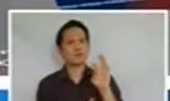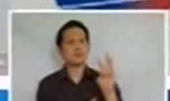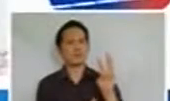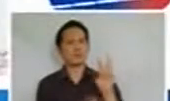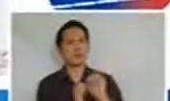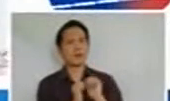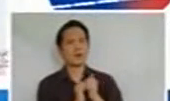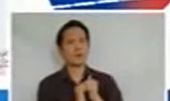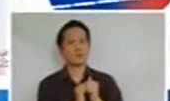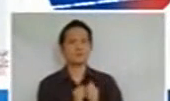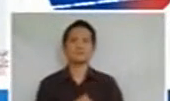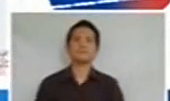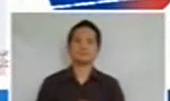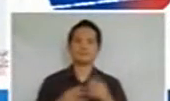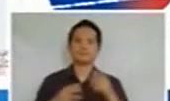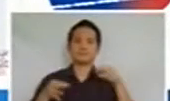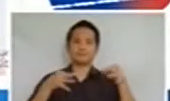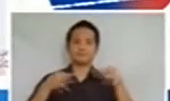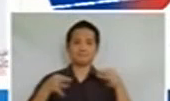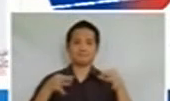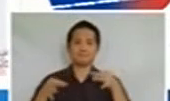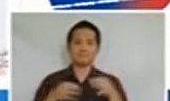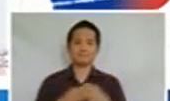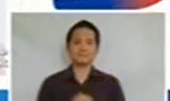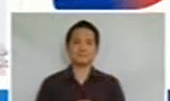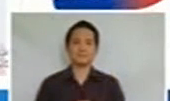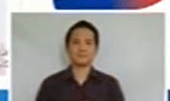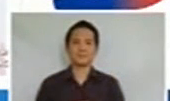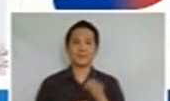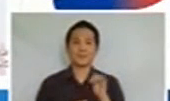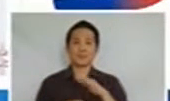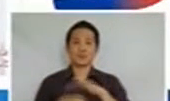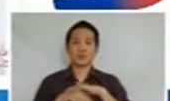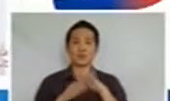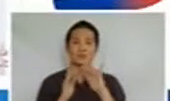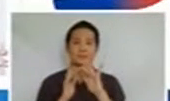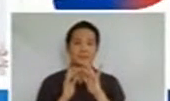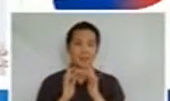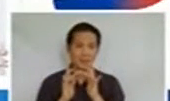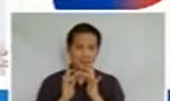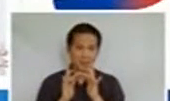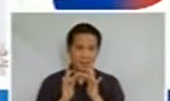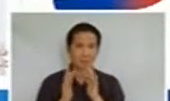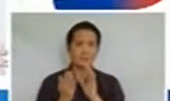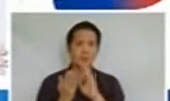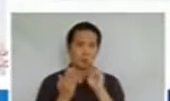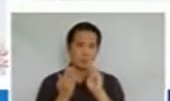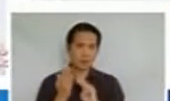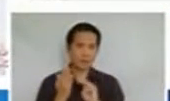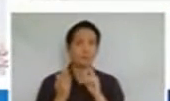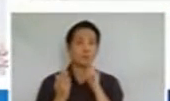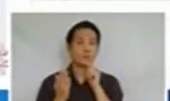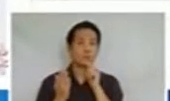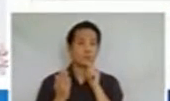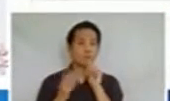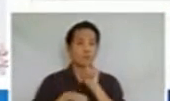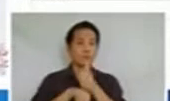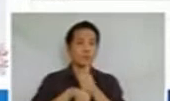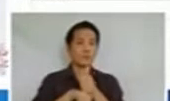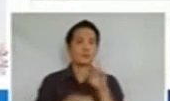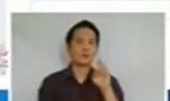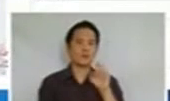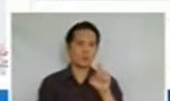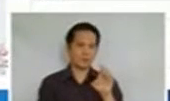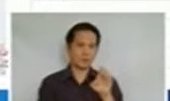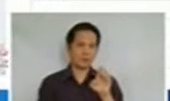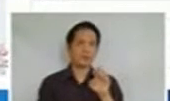po matugunan natin yung pangangailangan sa mga madalang impormasyon tungkol sa kanilang pag-uwi. At nasa gayon